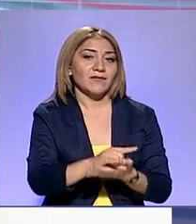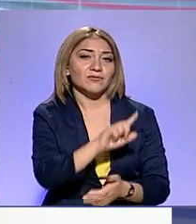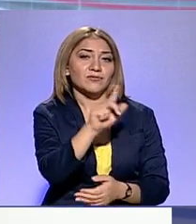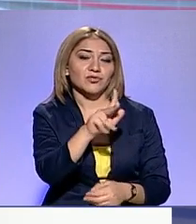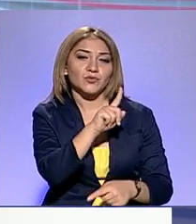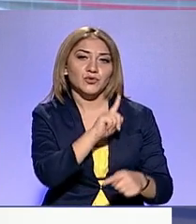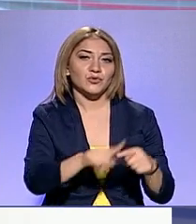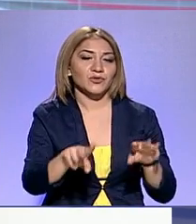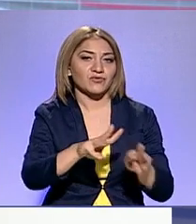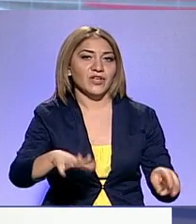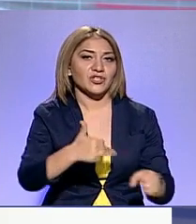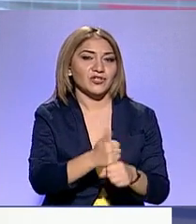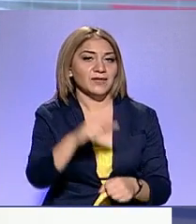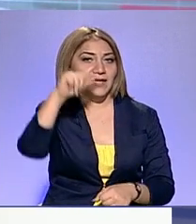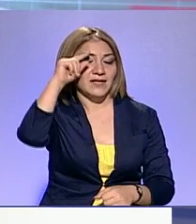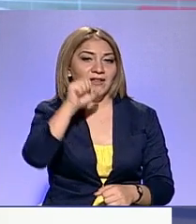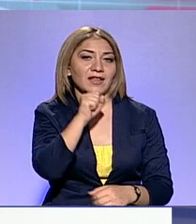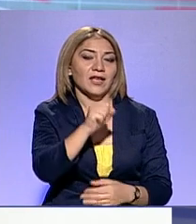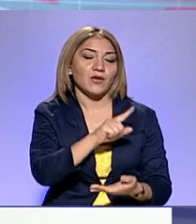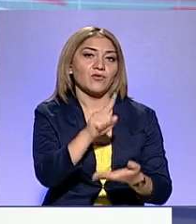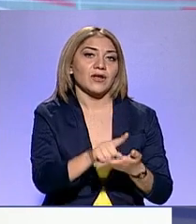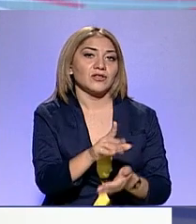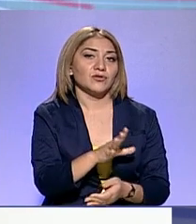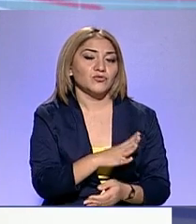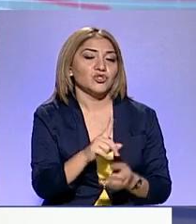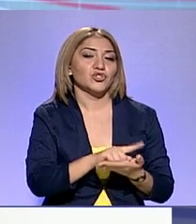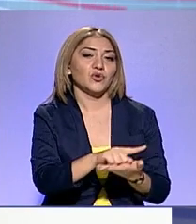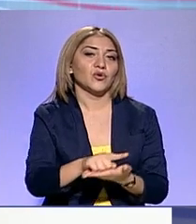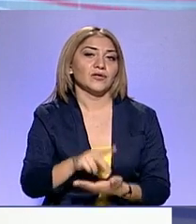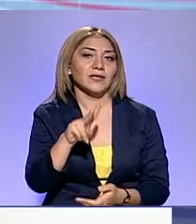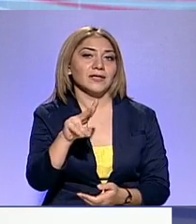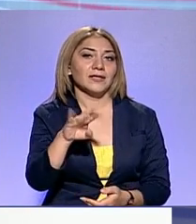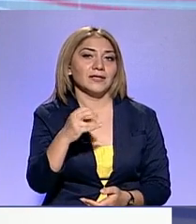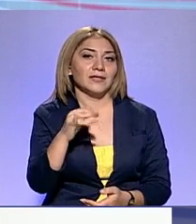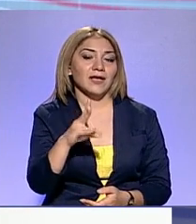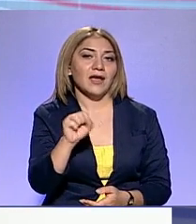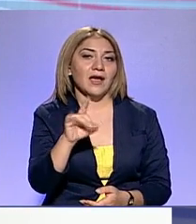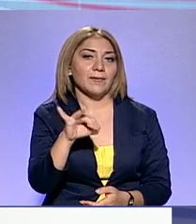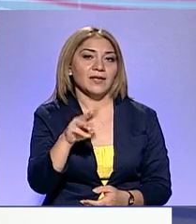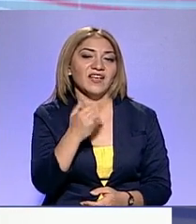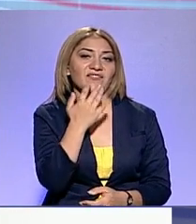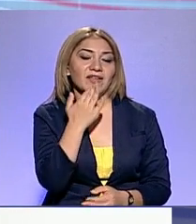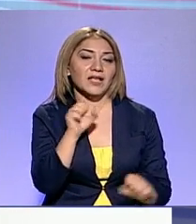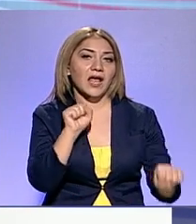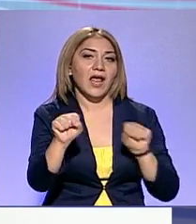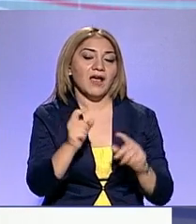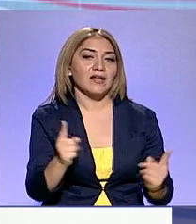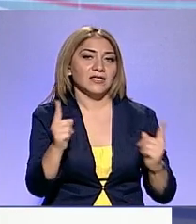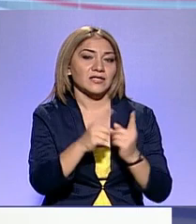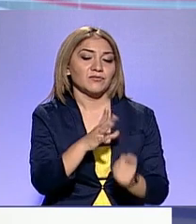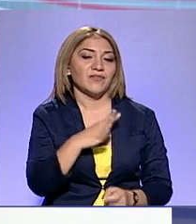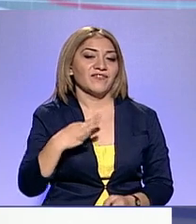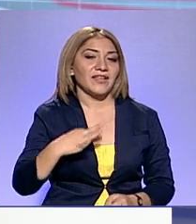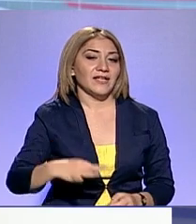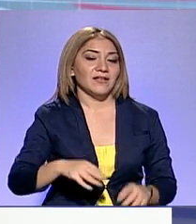անց վարչապետ Փաշինյանից Երևանում լրագրողները հետաքրքրվել են, թե ինչ են խոսել Լիդիան Արմենիայի ղեկավարների հետ Փարիզում։ Վարչապետը նաև առաջին